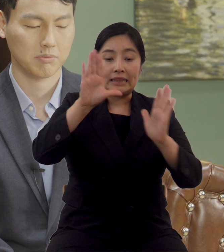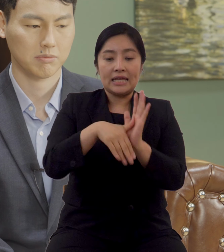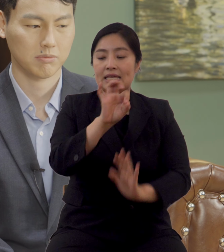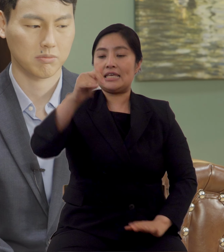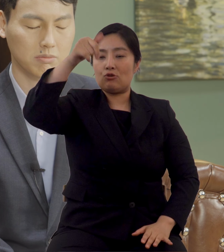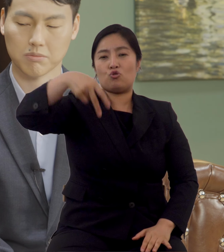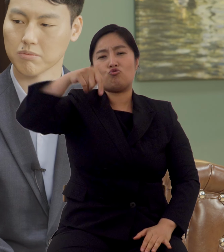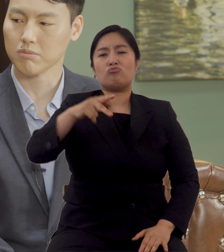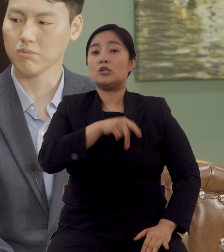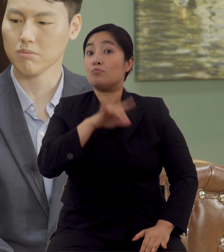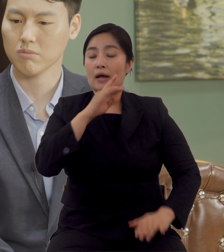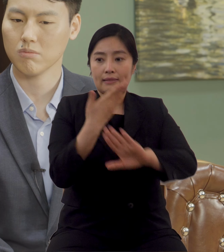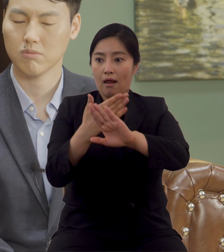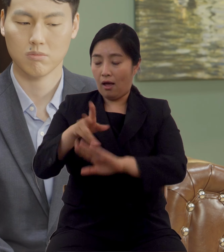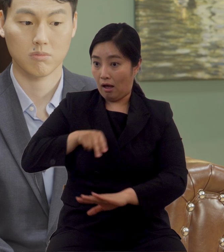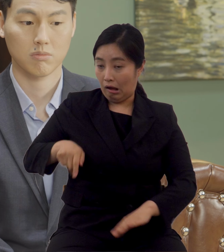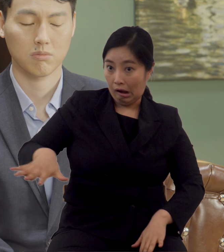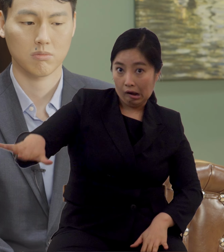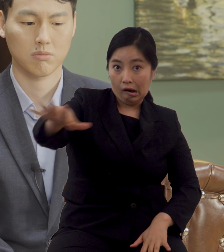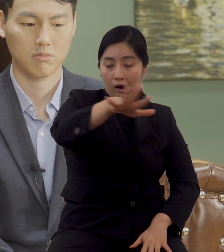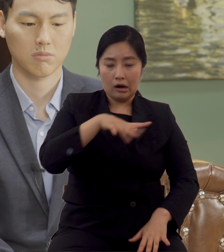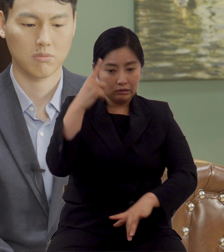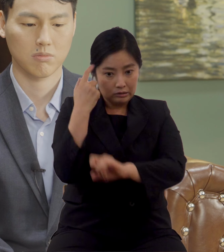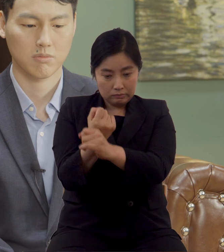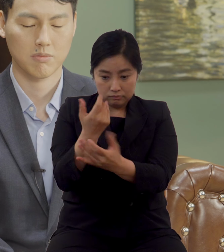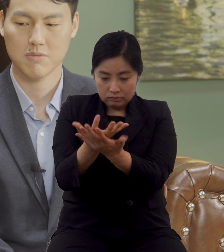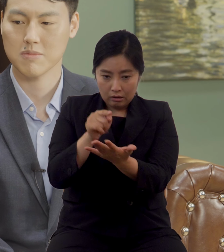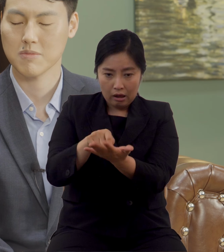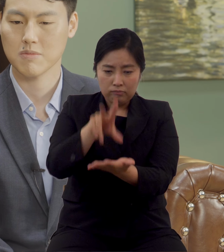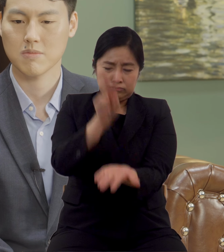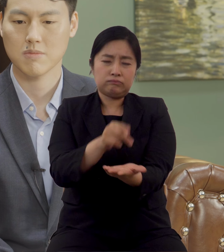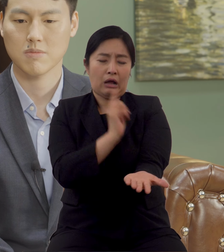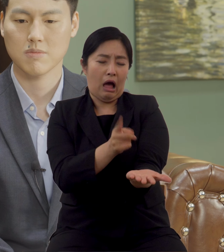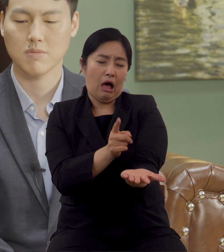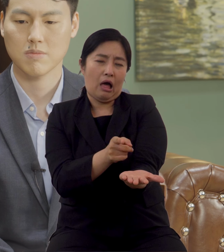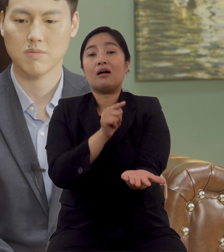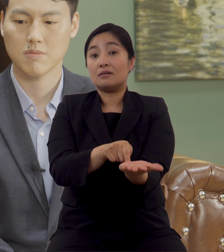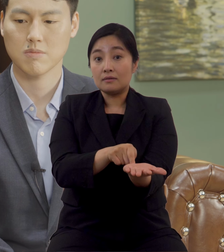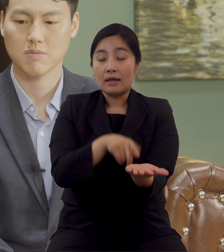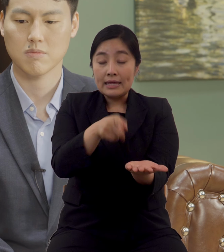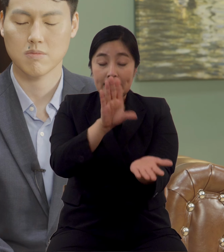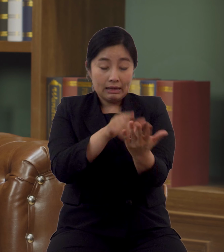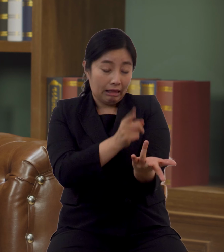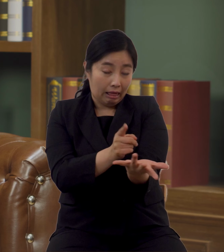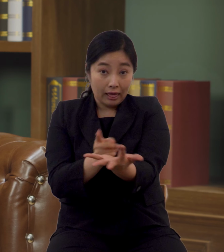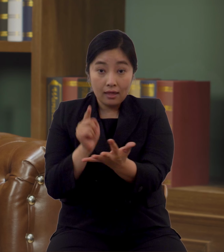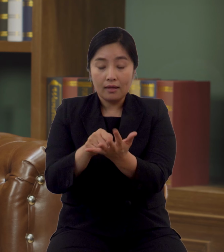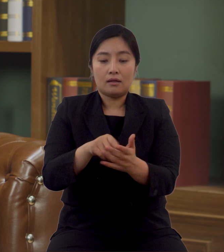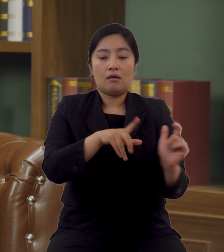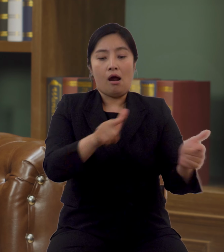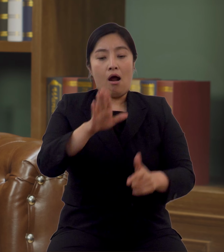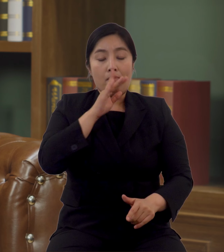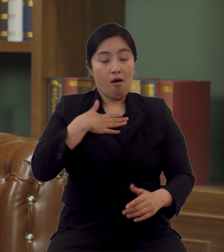되는데요. 이날은 이제 이기순 의원뿐만 아니라 다른 의원들도 이 용역 보고서의 문제점을 엄청나게 지적을 했습니다. 이날